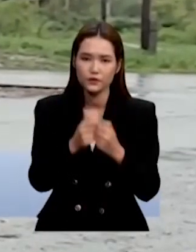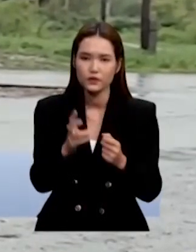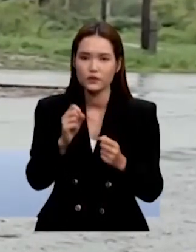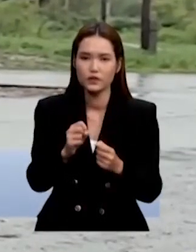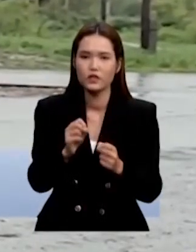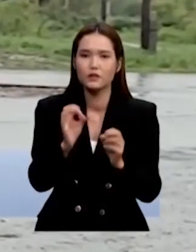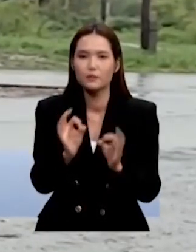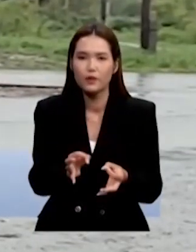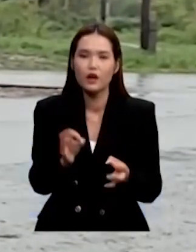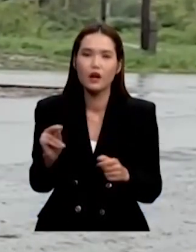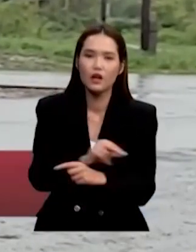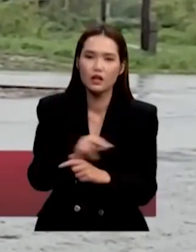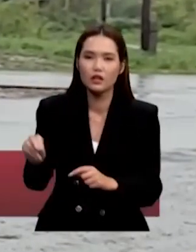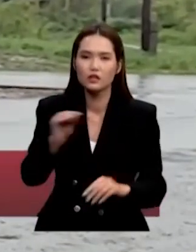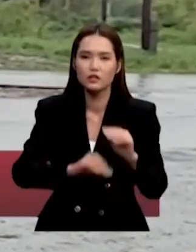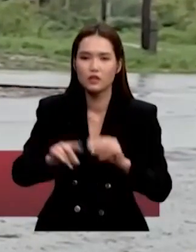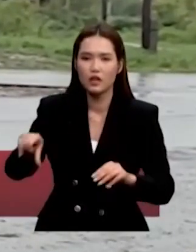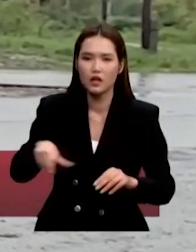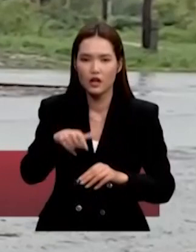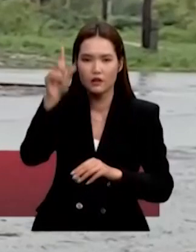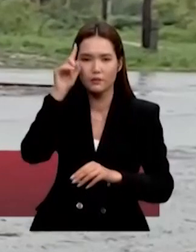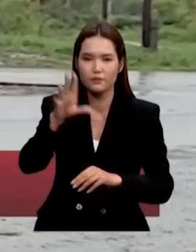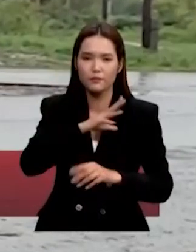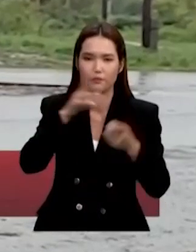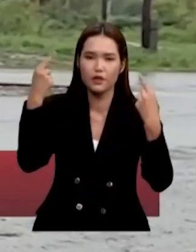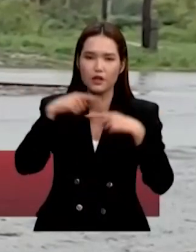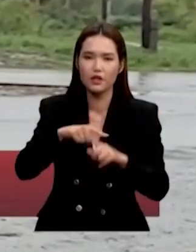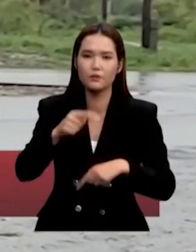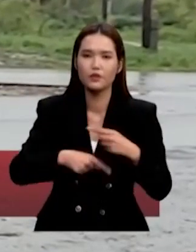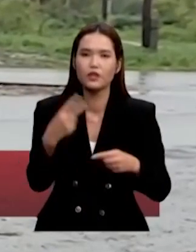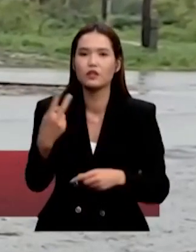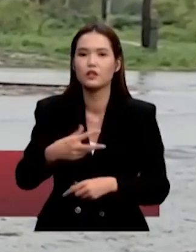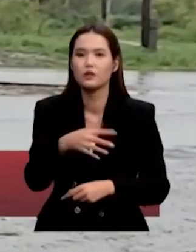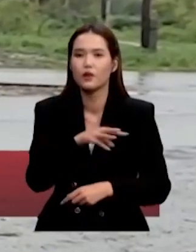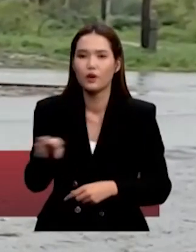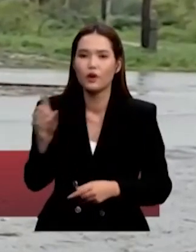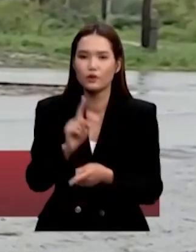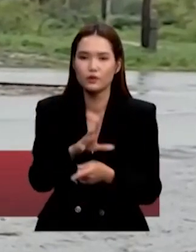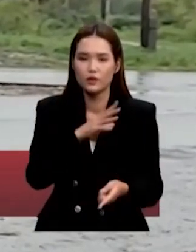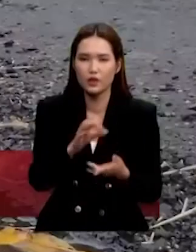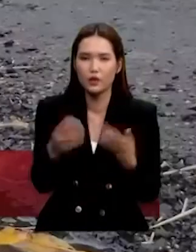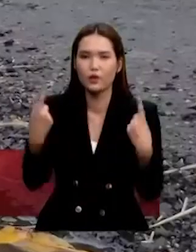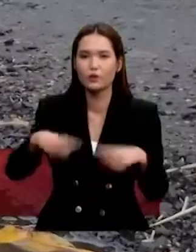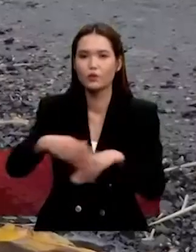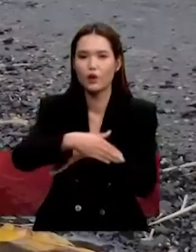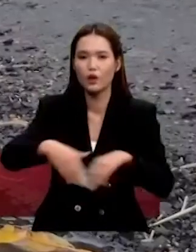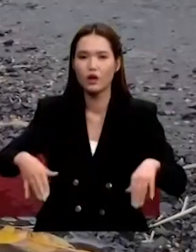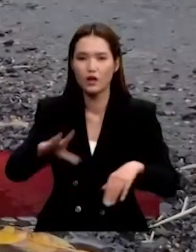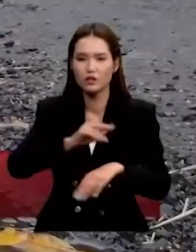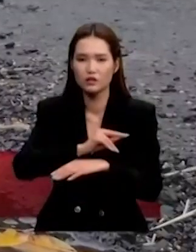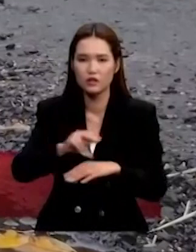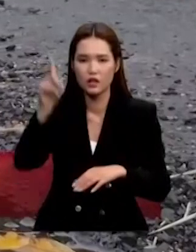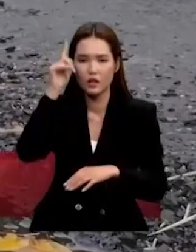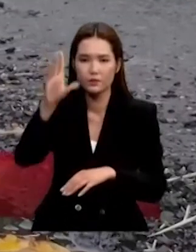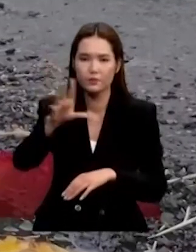для среднего ремонта автомобильной дороги районного значения проезда через поселок Белоусовка 870 метров. Это, получается, другой участок. Конфликт набирает